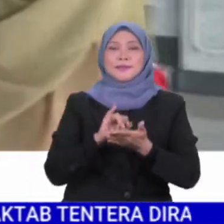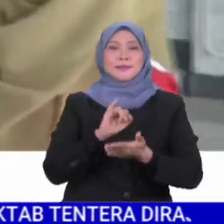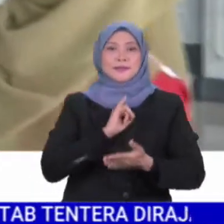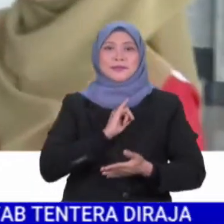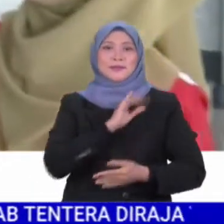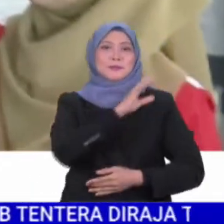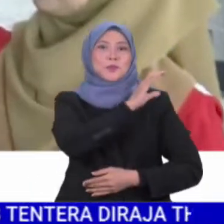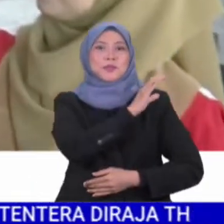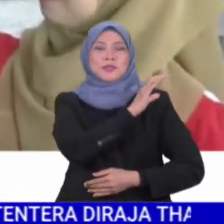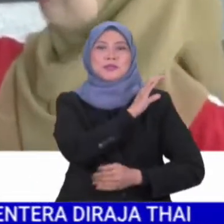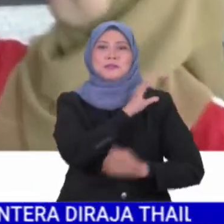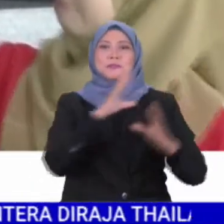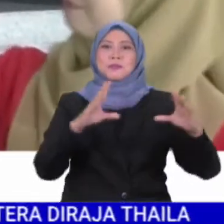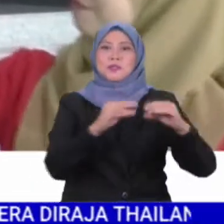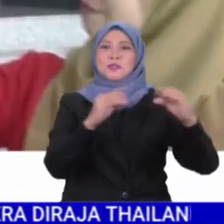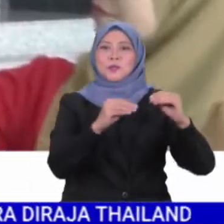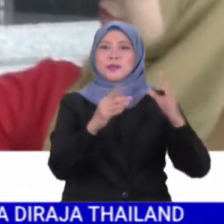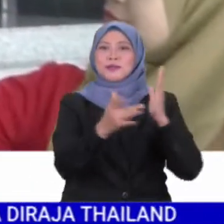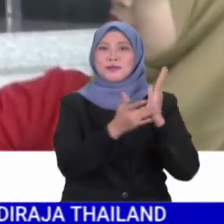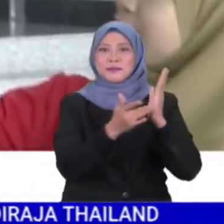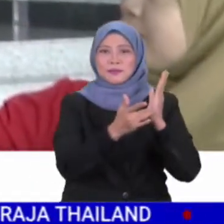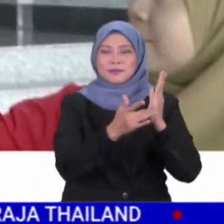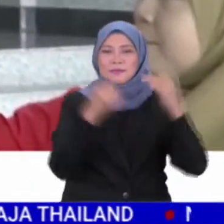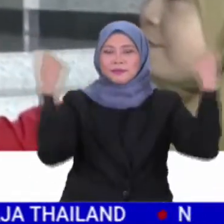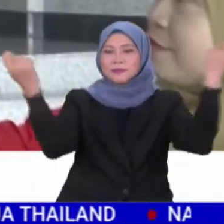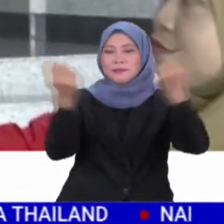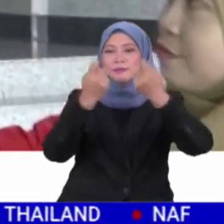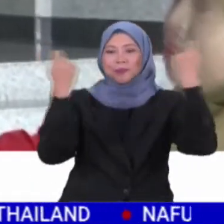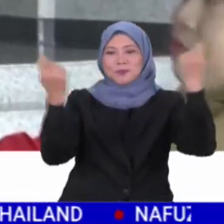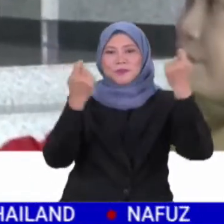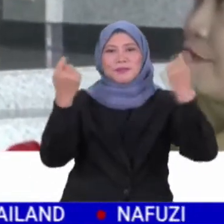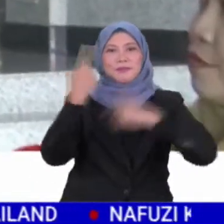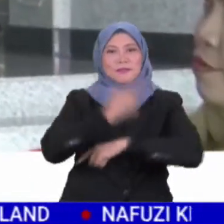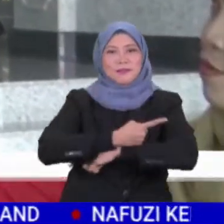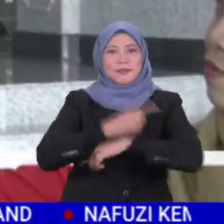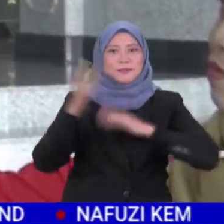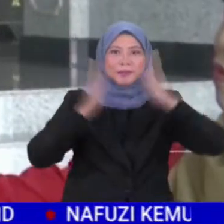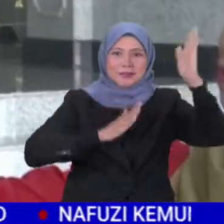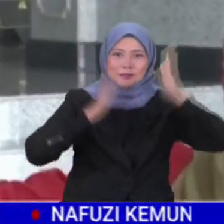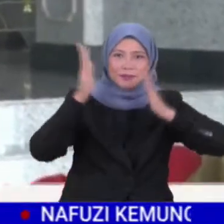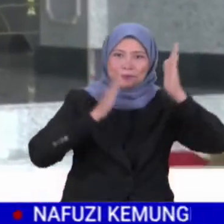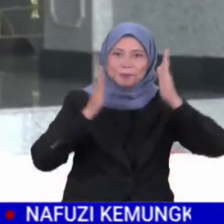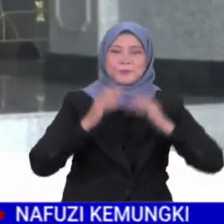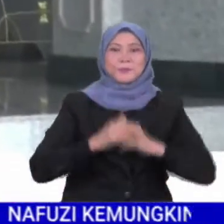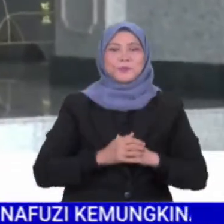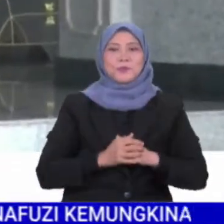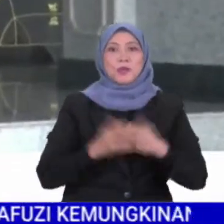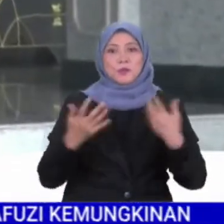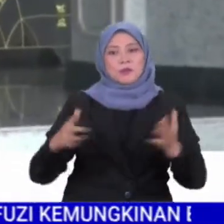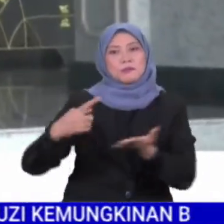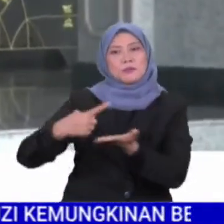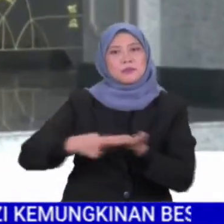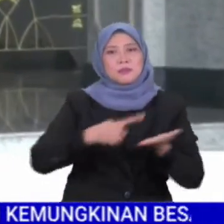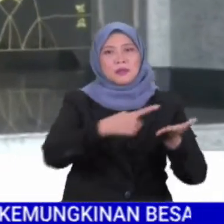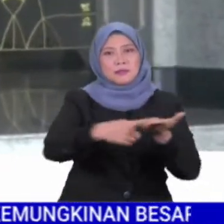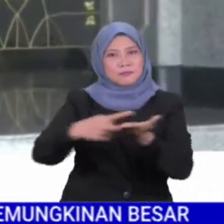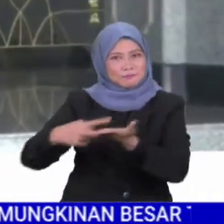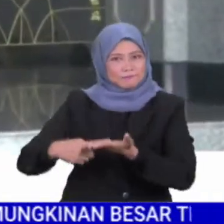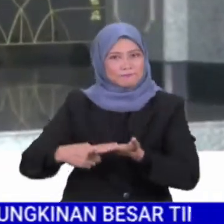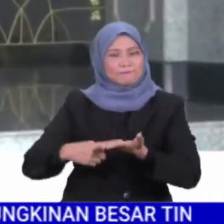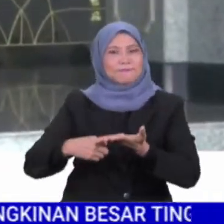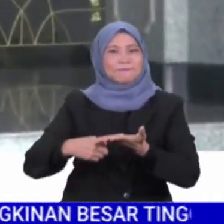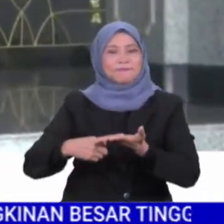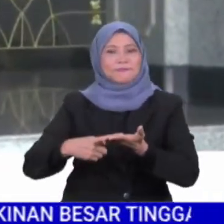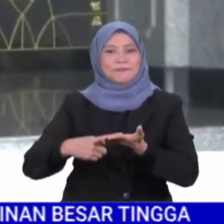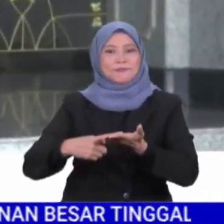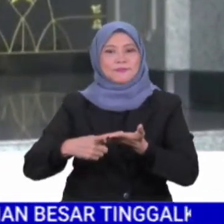mesyuarat jawatankuasa teknikal sambutan Hari Malaysia, di mana kita telah membincangkan beberapa perkara, mengambil